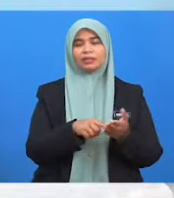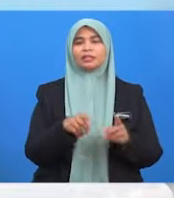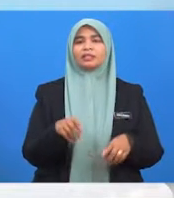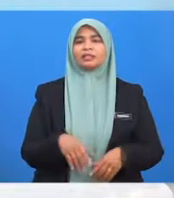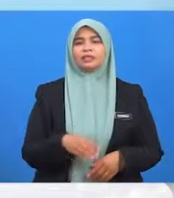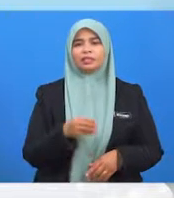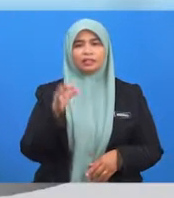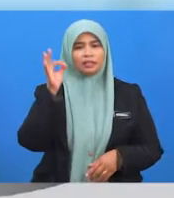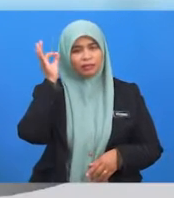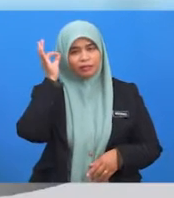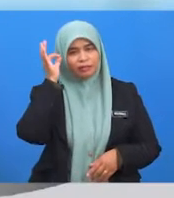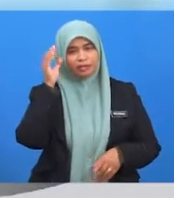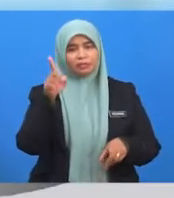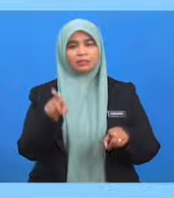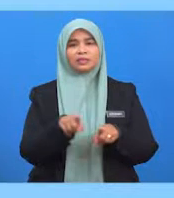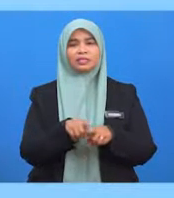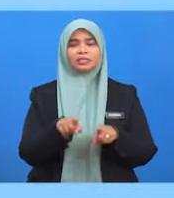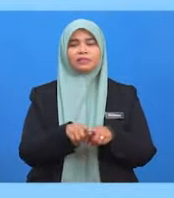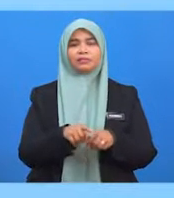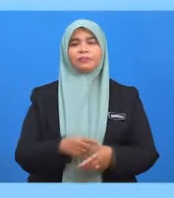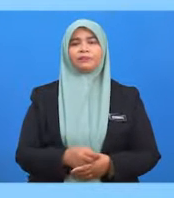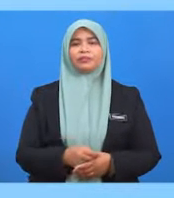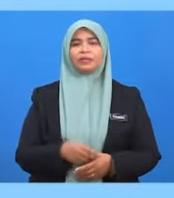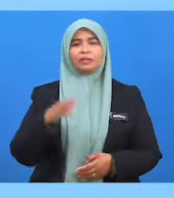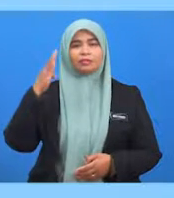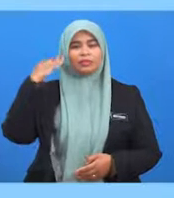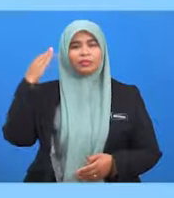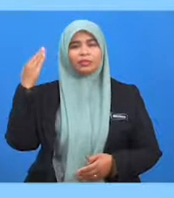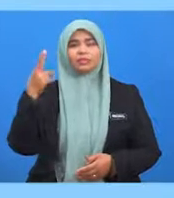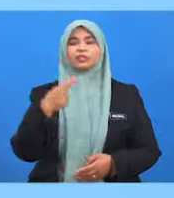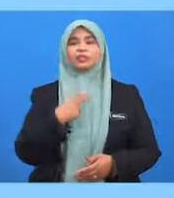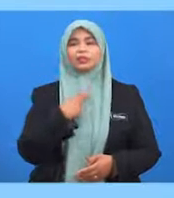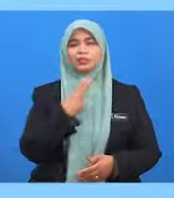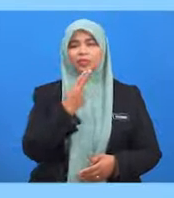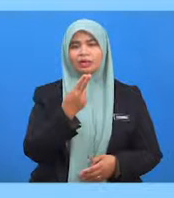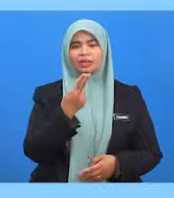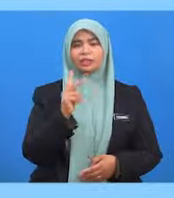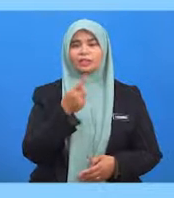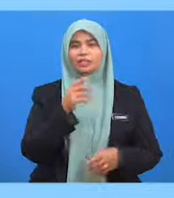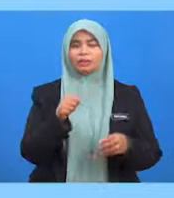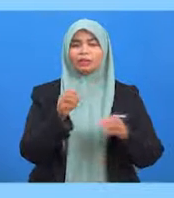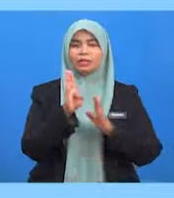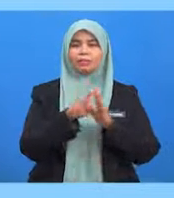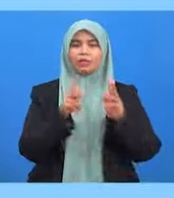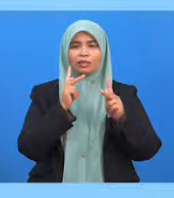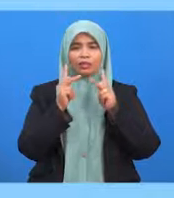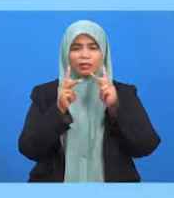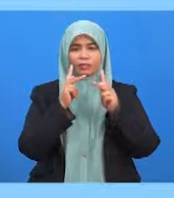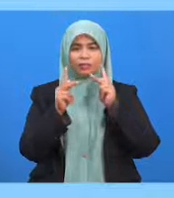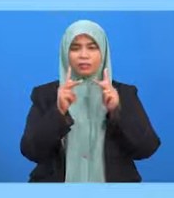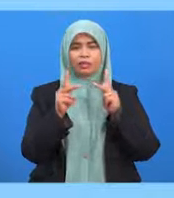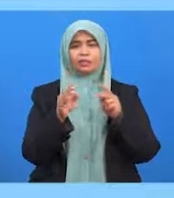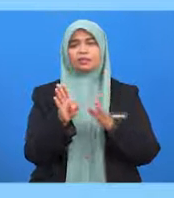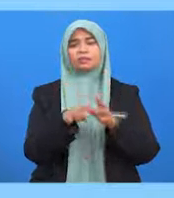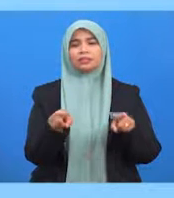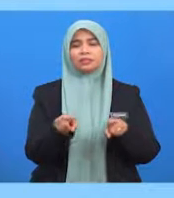fikirkan bersama. Bunyi suara membolehkan kita berkomunikasi bersama rakan